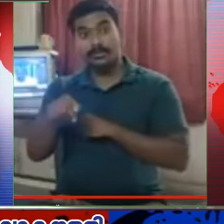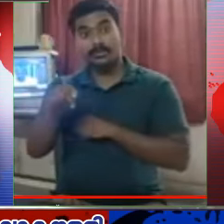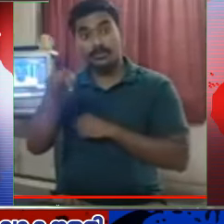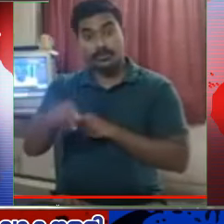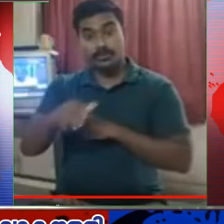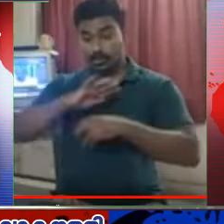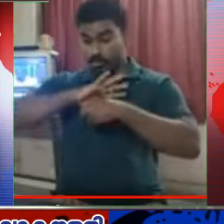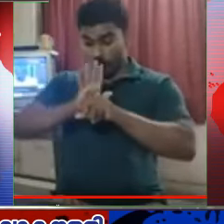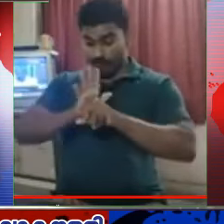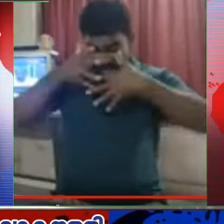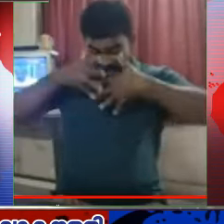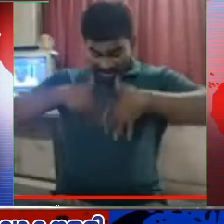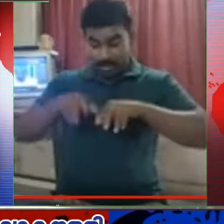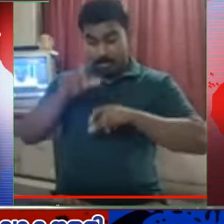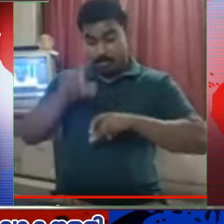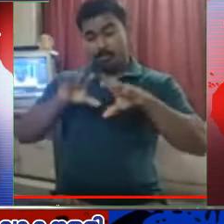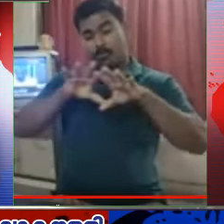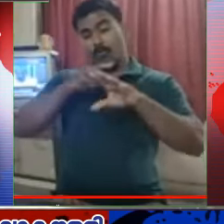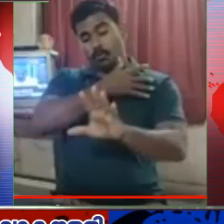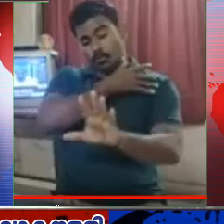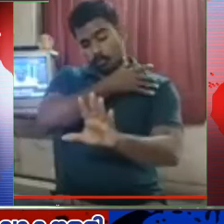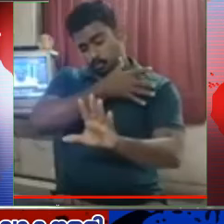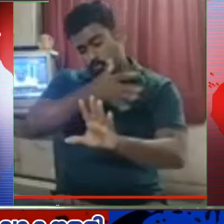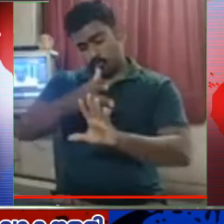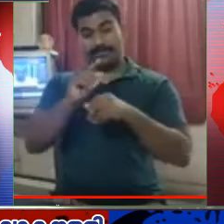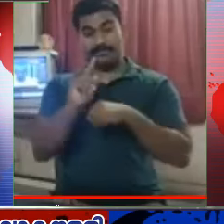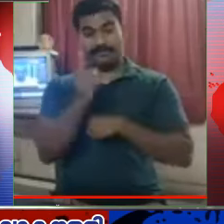7 പേര് വിദേശികളാണ്.